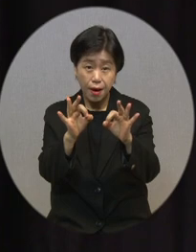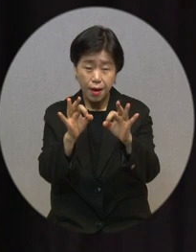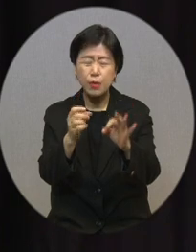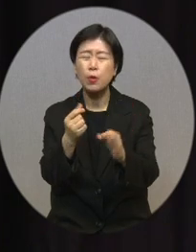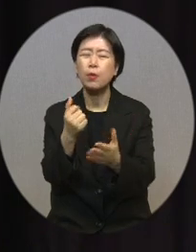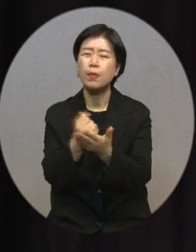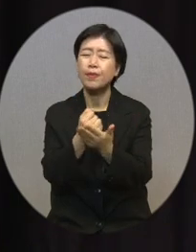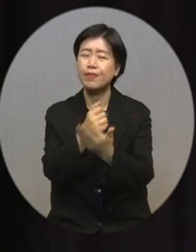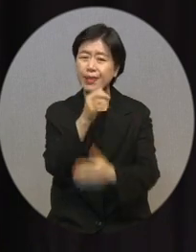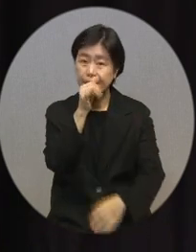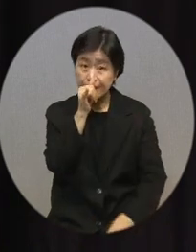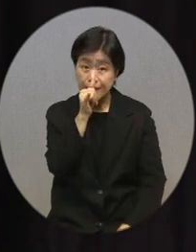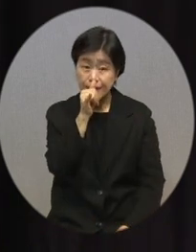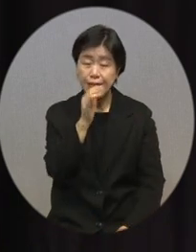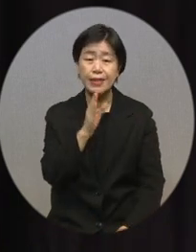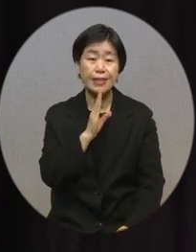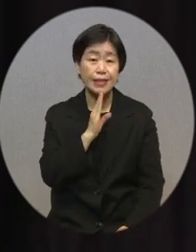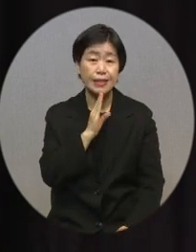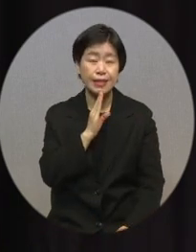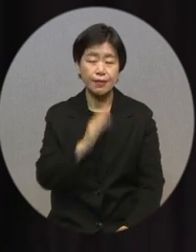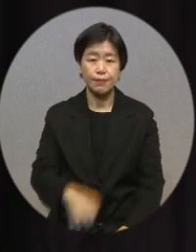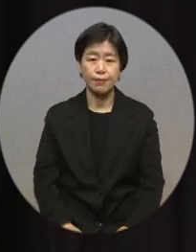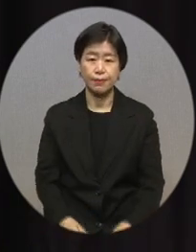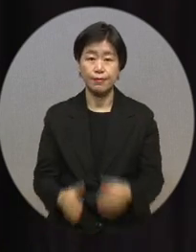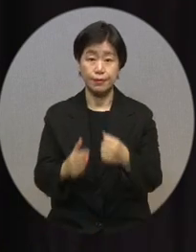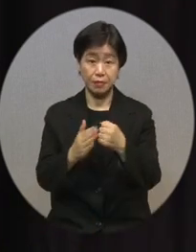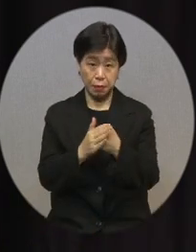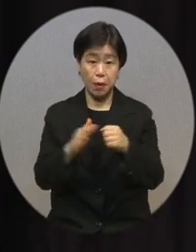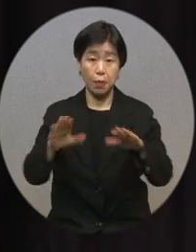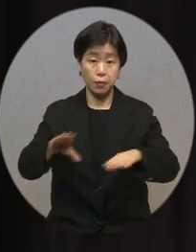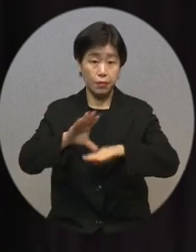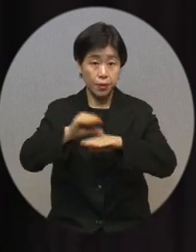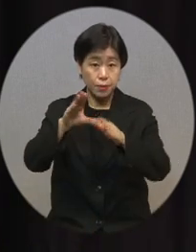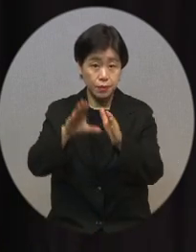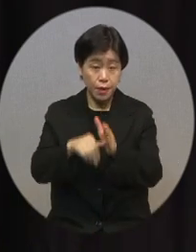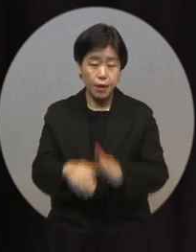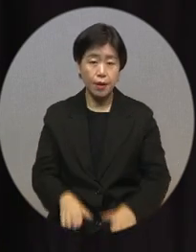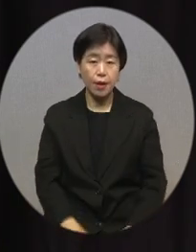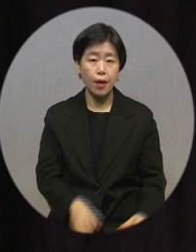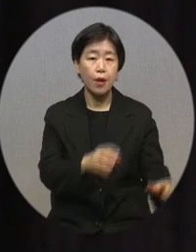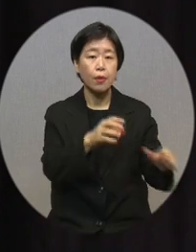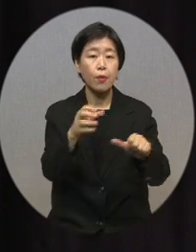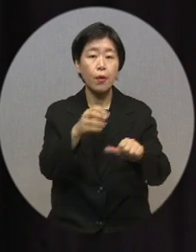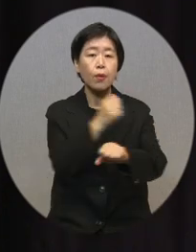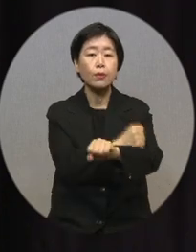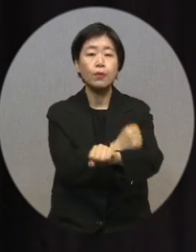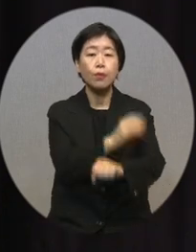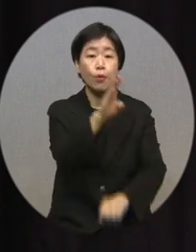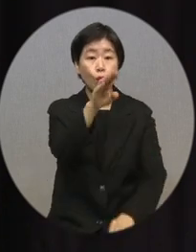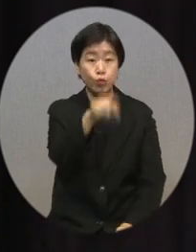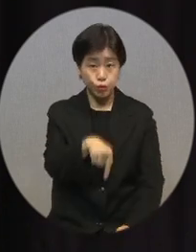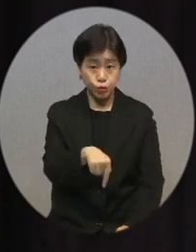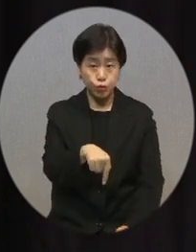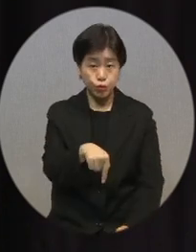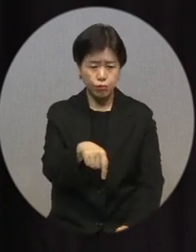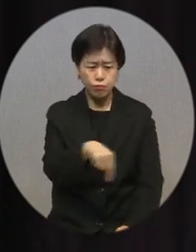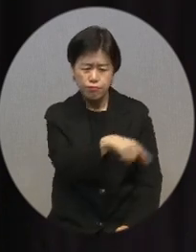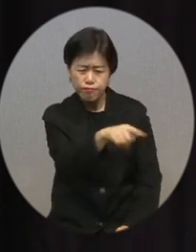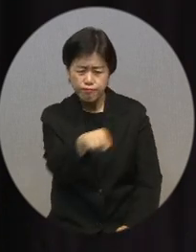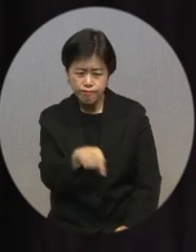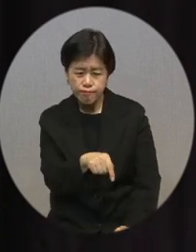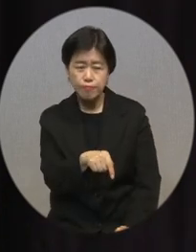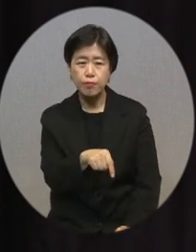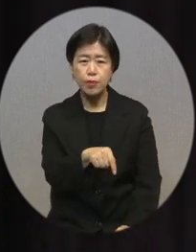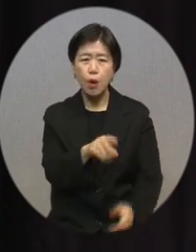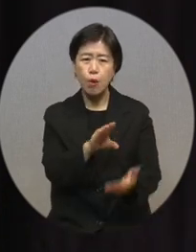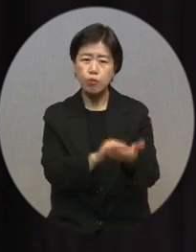부분도 좀 있었습니다. 그래서 신문고가 고용노동부에 그 고용시장의 상황과 과제는